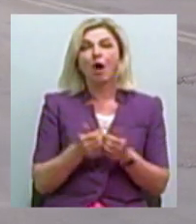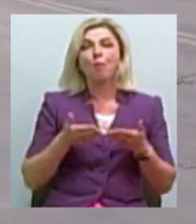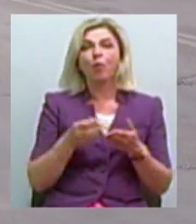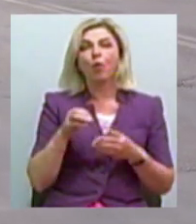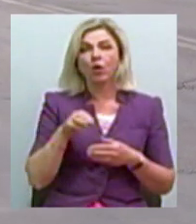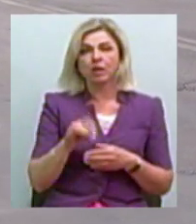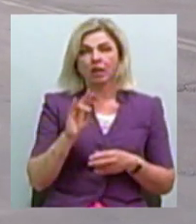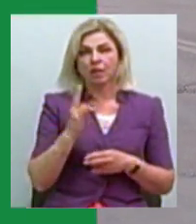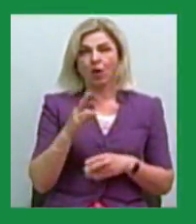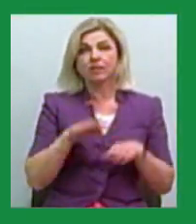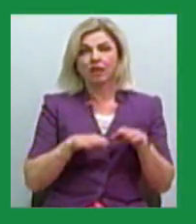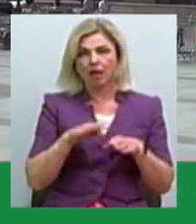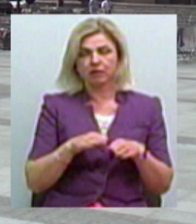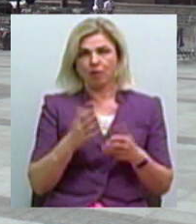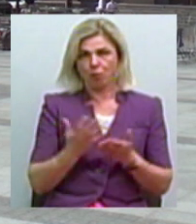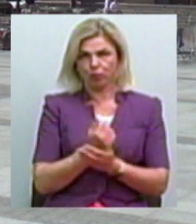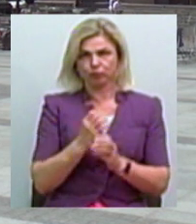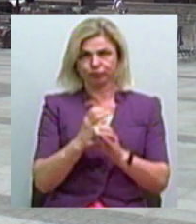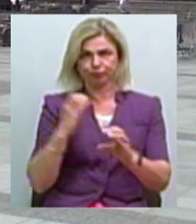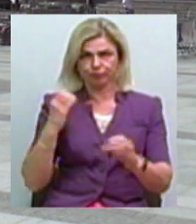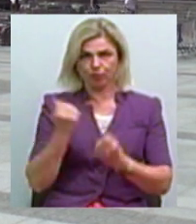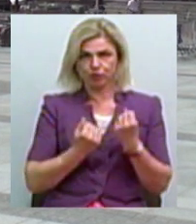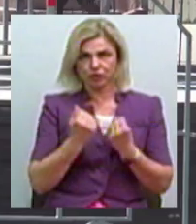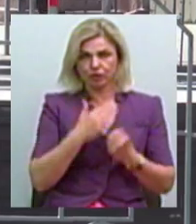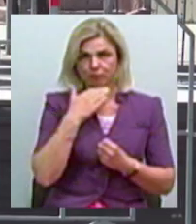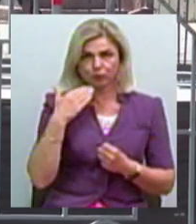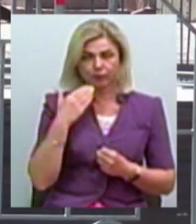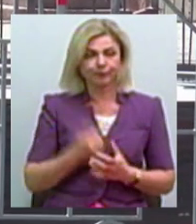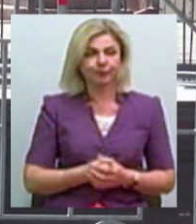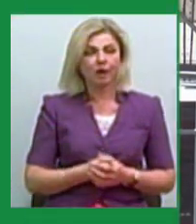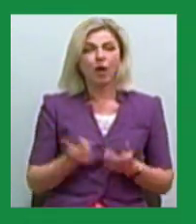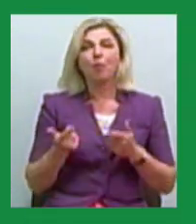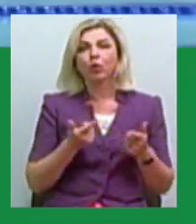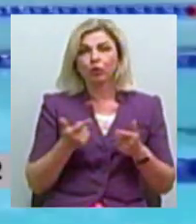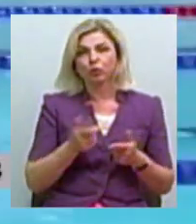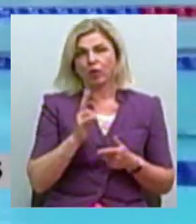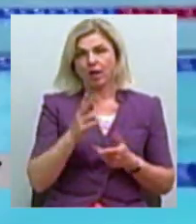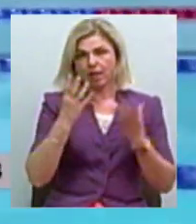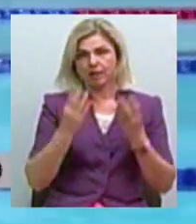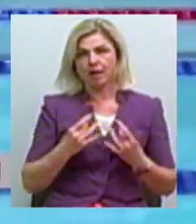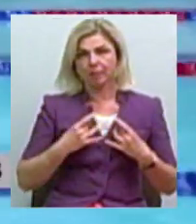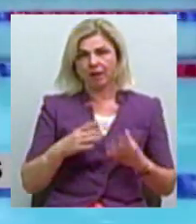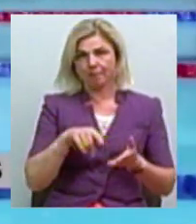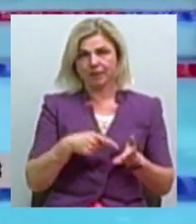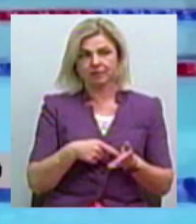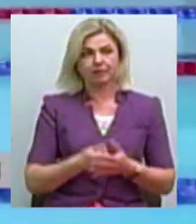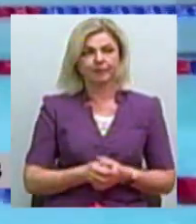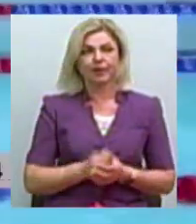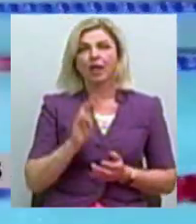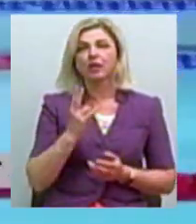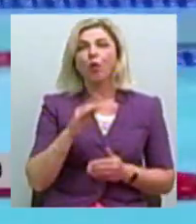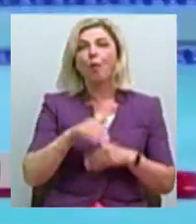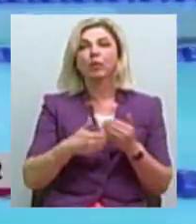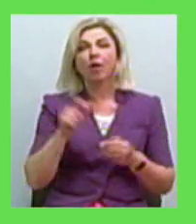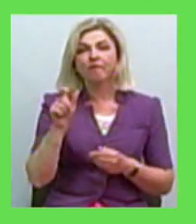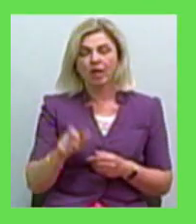складів утворились затори. У Миколаєві триває підготовка до Дня міста. Миколаївський плавець встановив